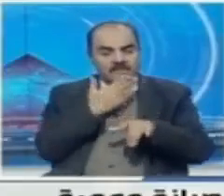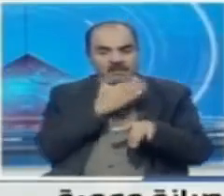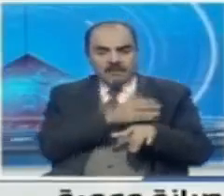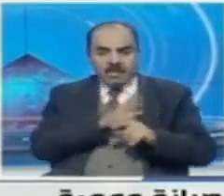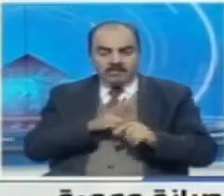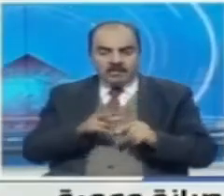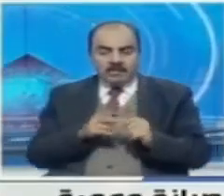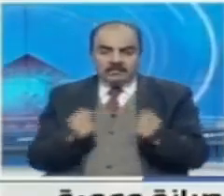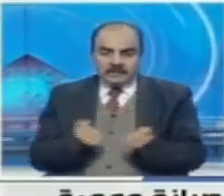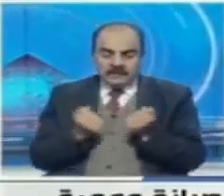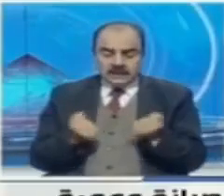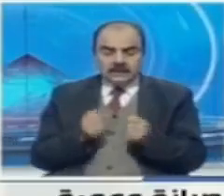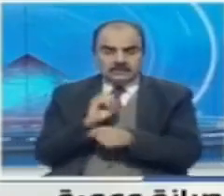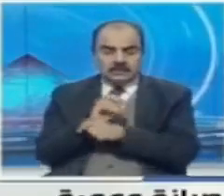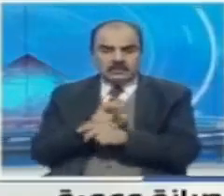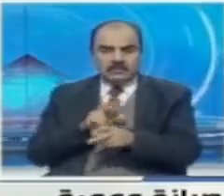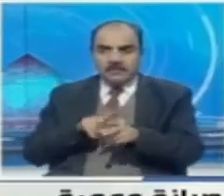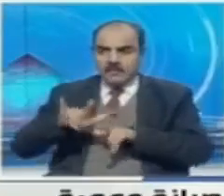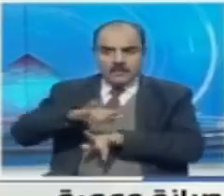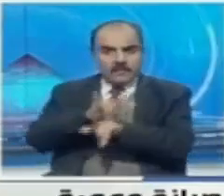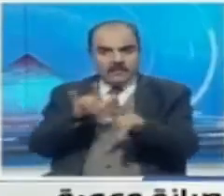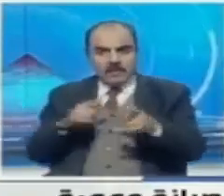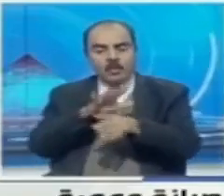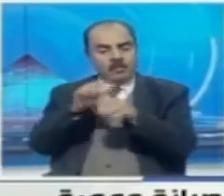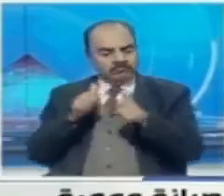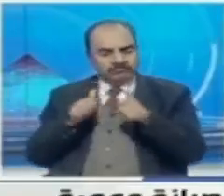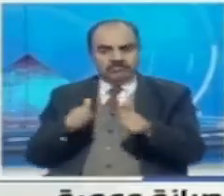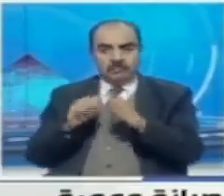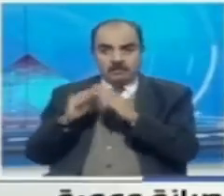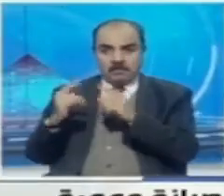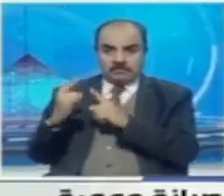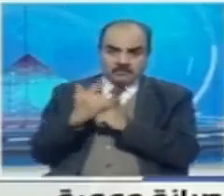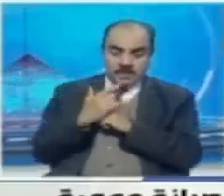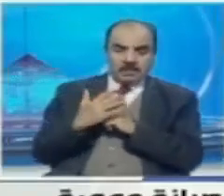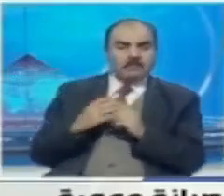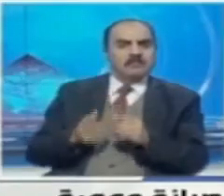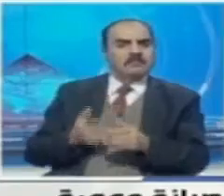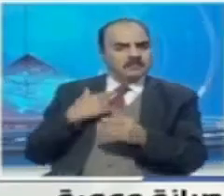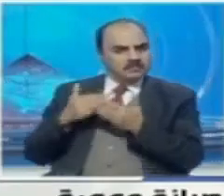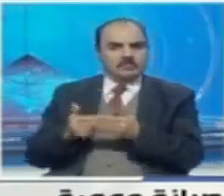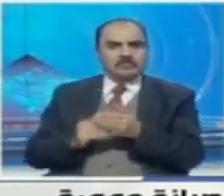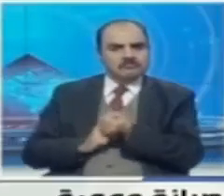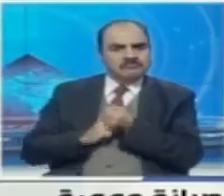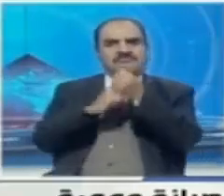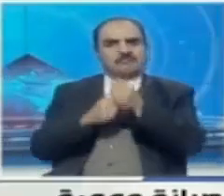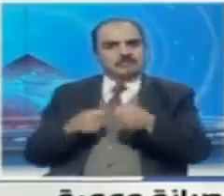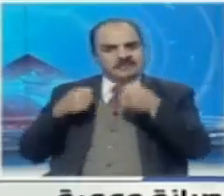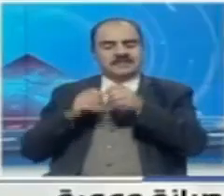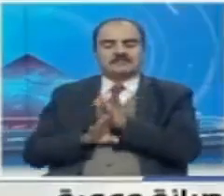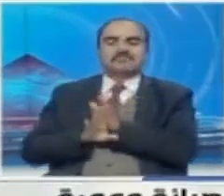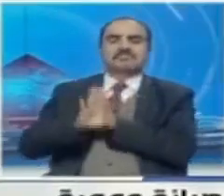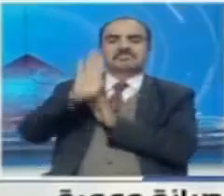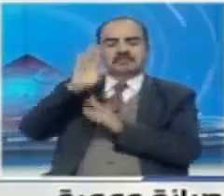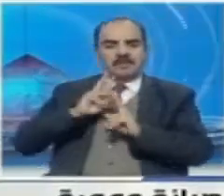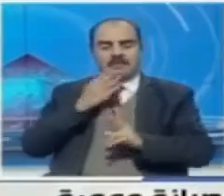مجالات التدريب وفي العمليات. كلنا ثقة أنه بدعم من وزير الطيران المدني المصري سنجد المزيد من التعاون عبر